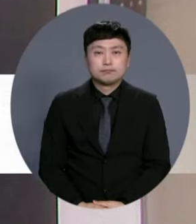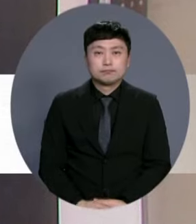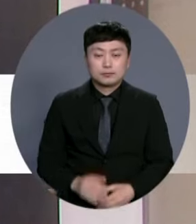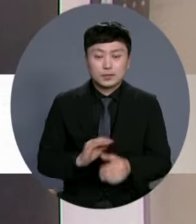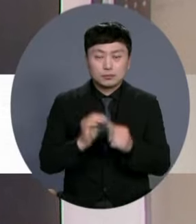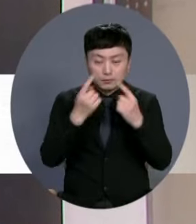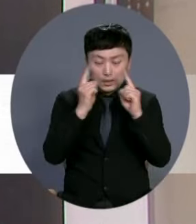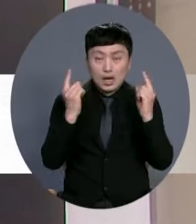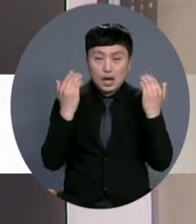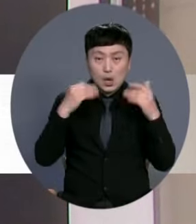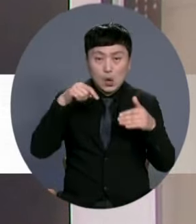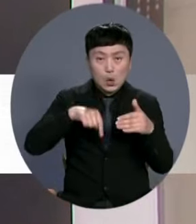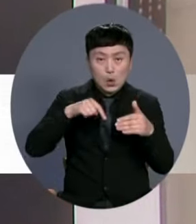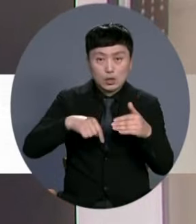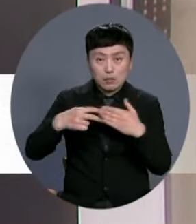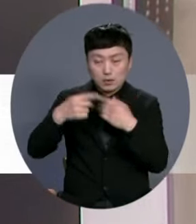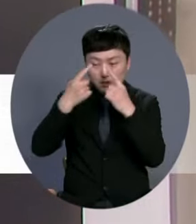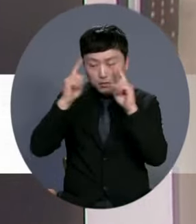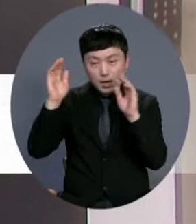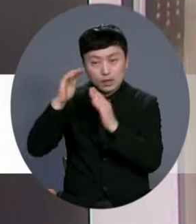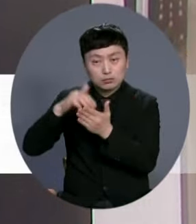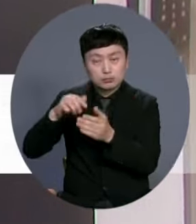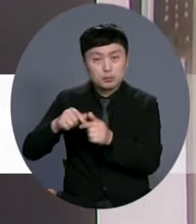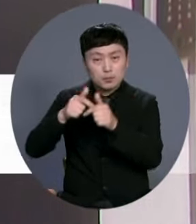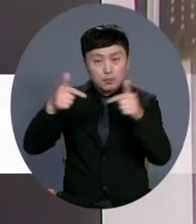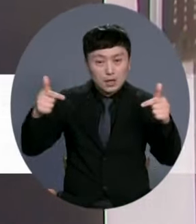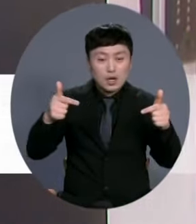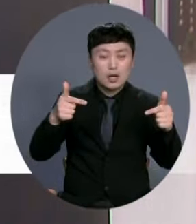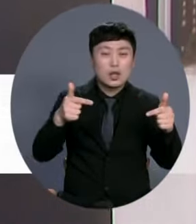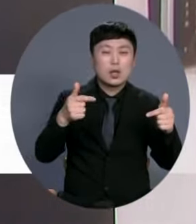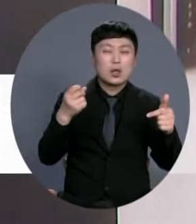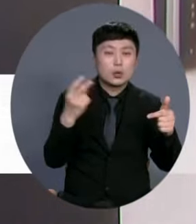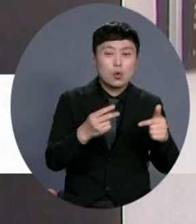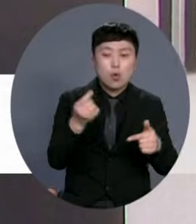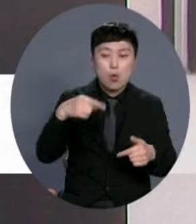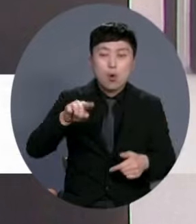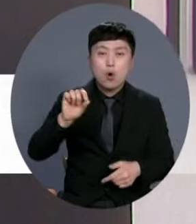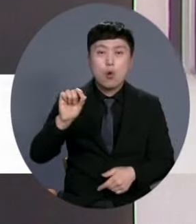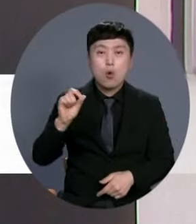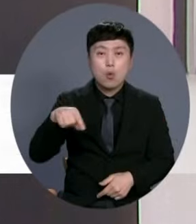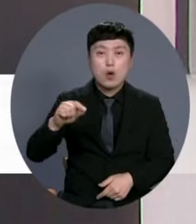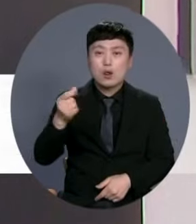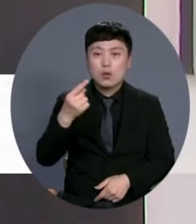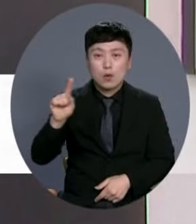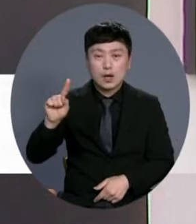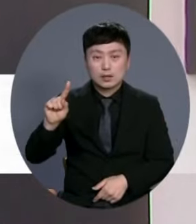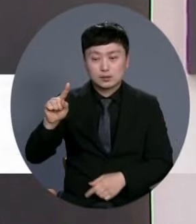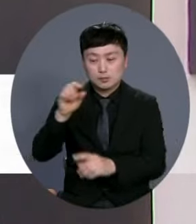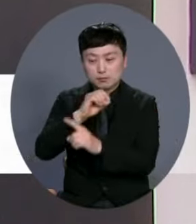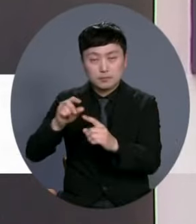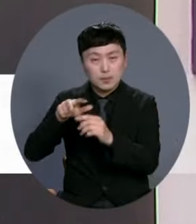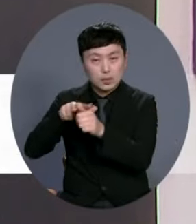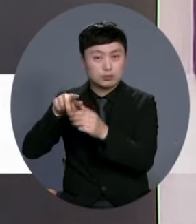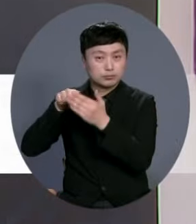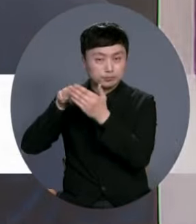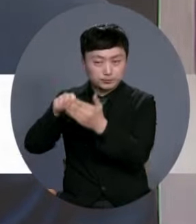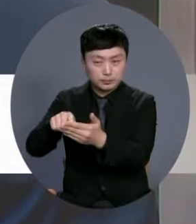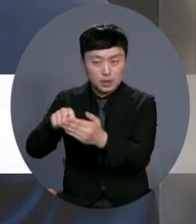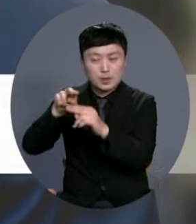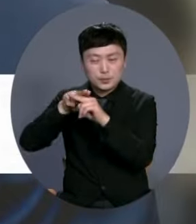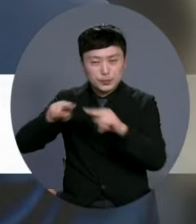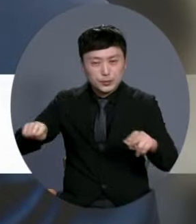경북대가 의과대 정원 증원과 홍원화 총장의 총선 비례대표 신청과 범복 등으로 극심한 내용을 겪고